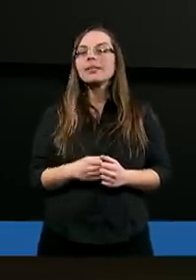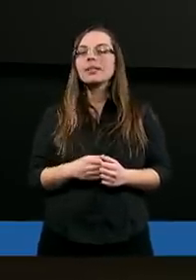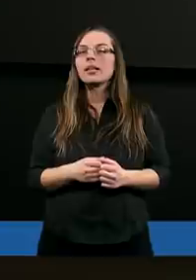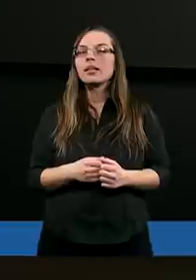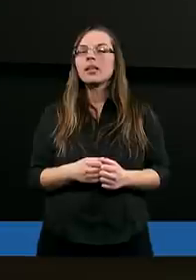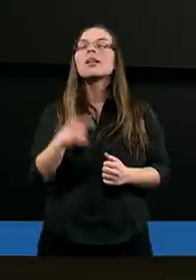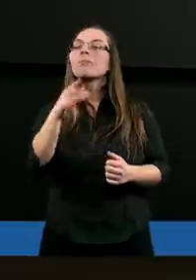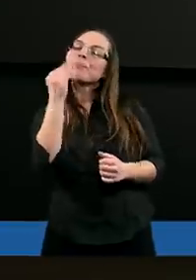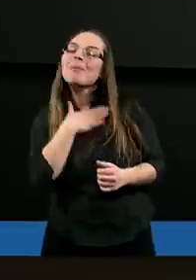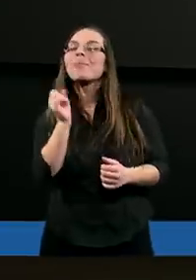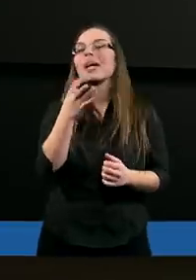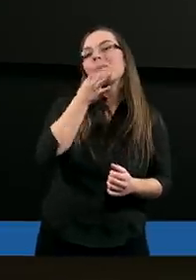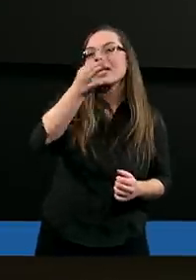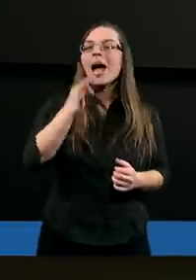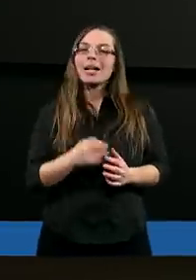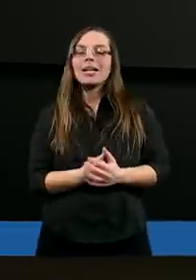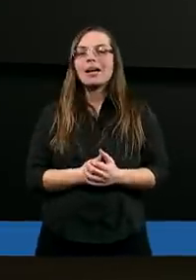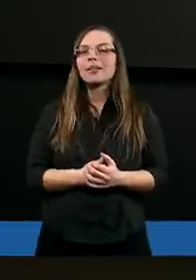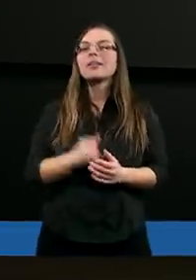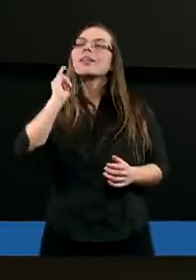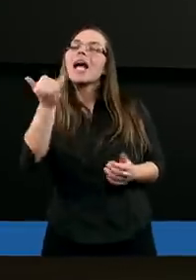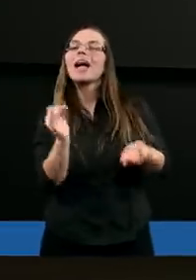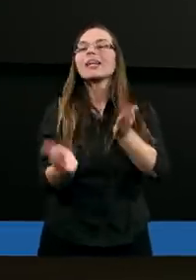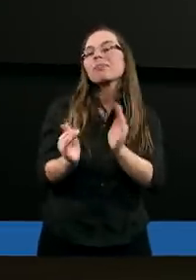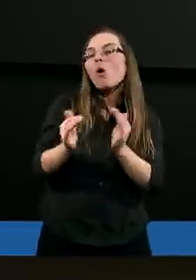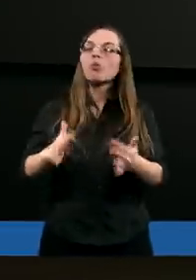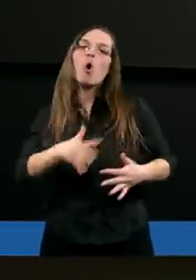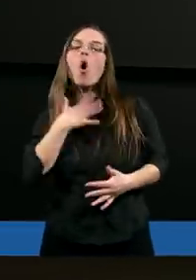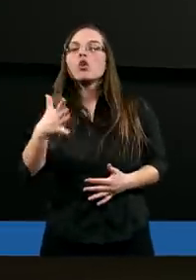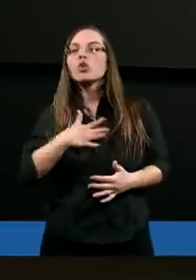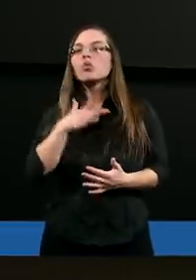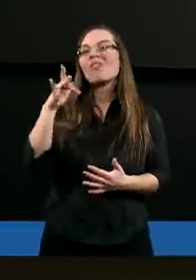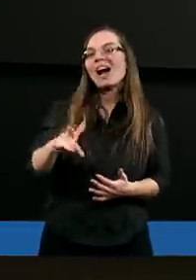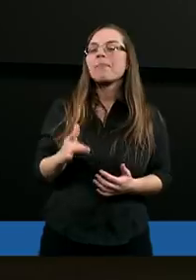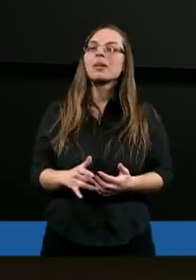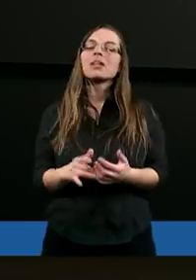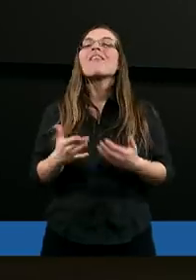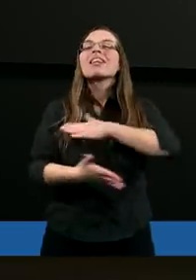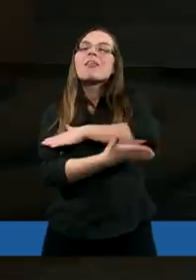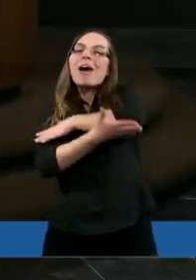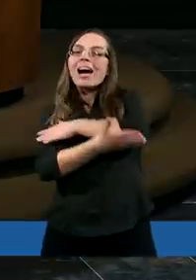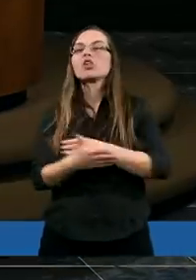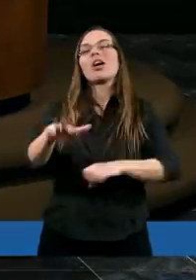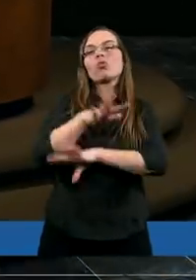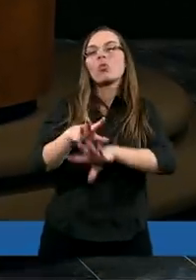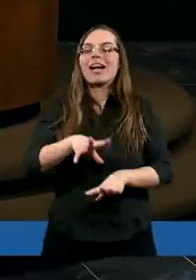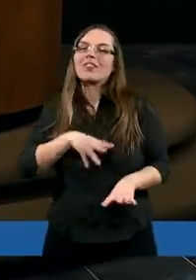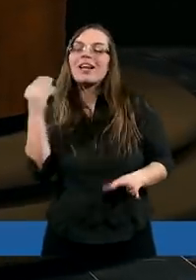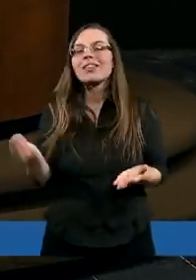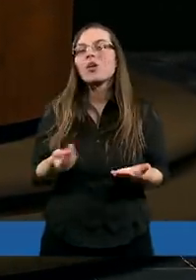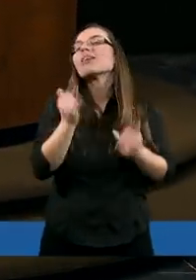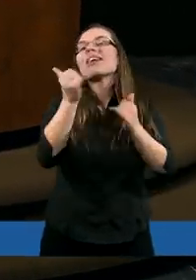Mam do was takie pytanie. W jaki sposób odczuwamy wsparcie Ducha Świętego w